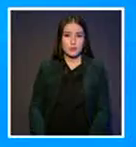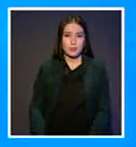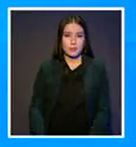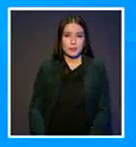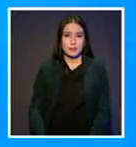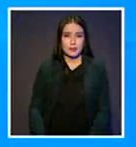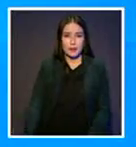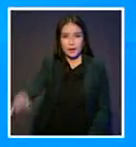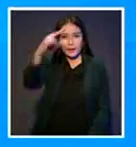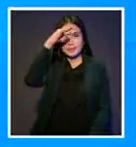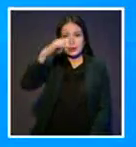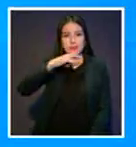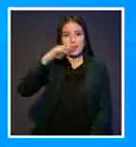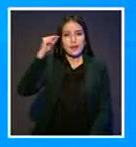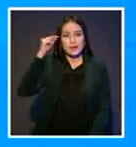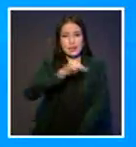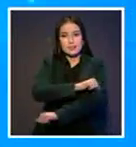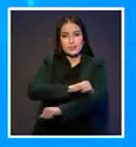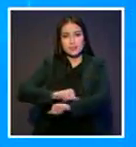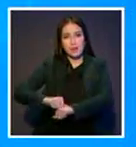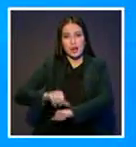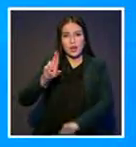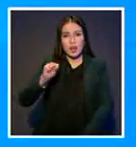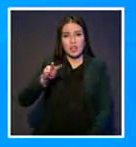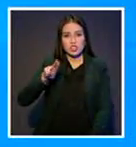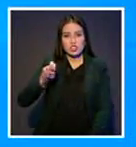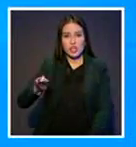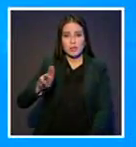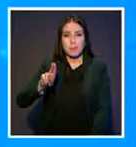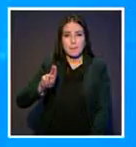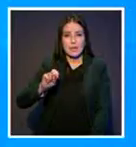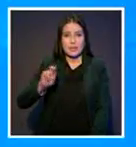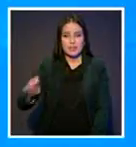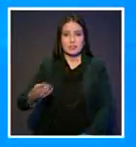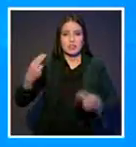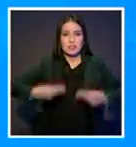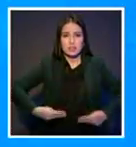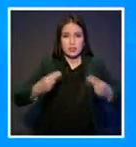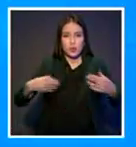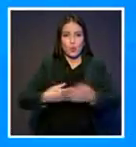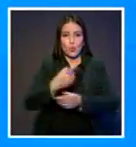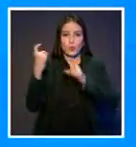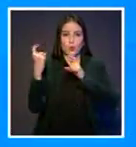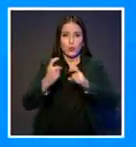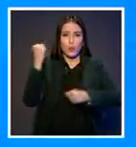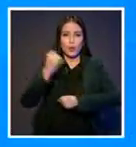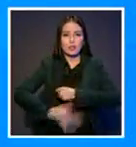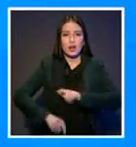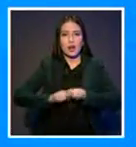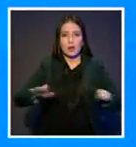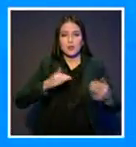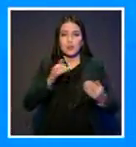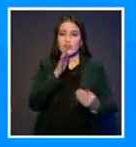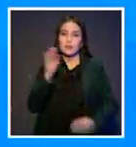Ел жаңалықтарын ойсы, Қазақстан Қытай шекарасында орналасқан Қалжат кеден бекетінде жаңа көліктік логистикалық орталығы ашылды. Заман талабына сай